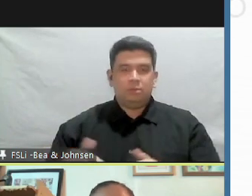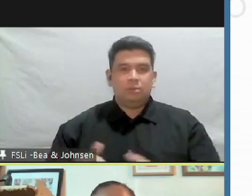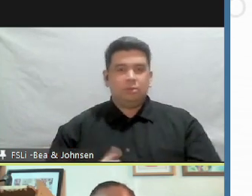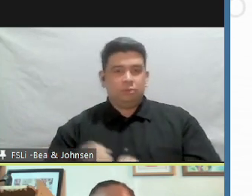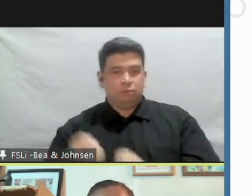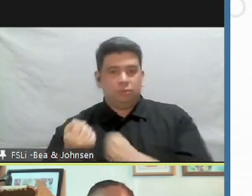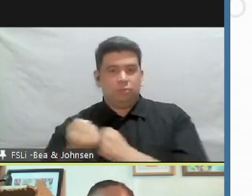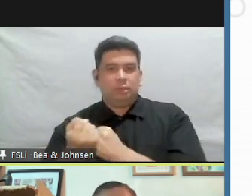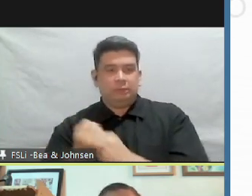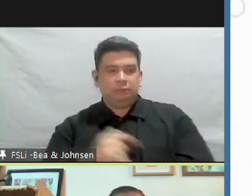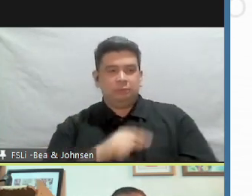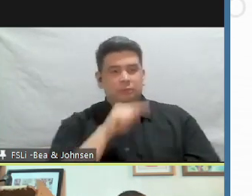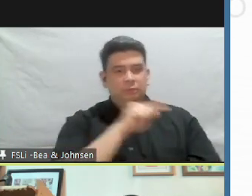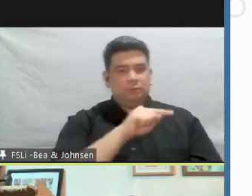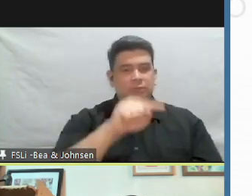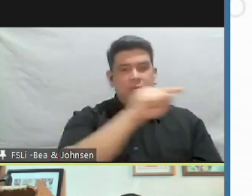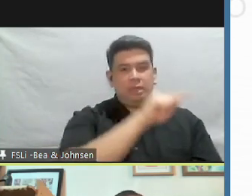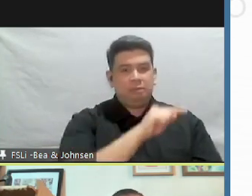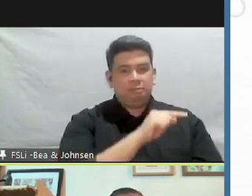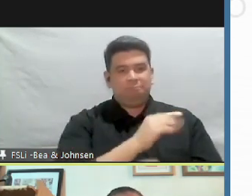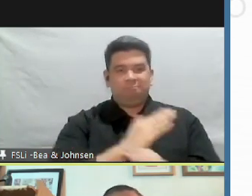maraming salamat po.